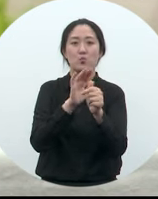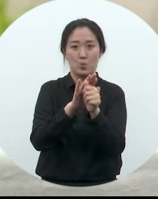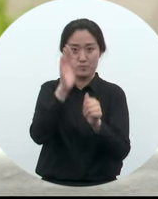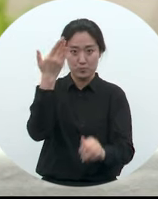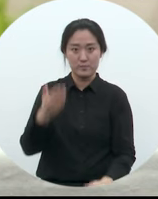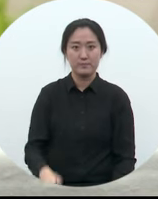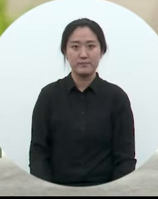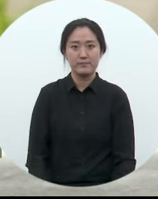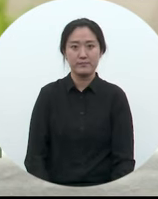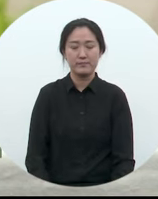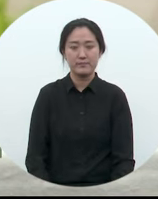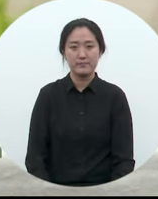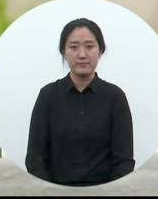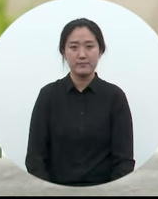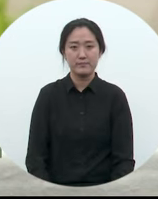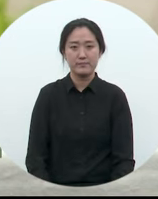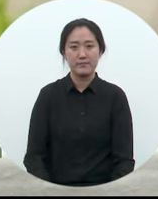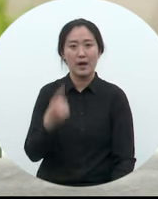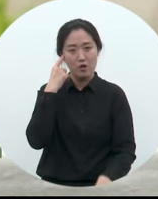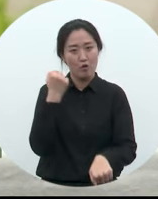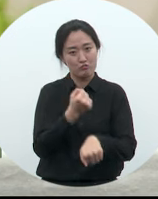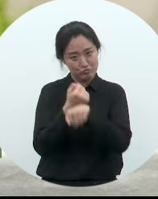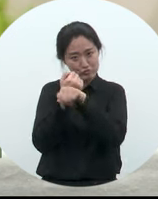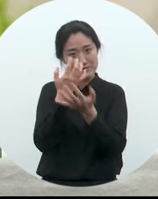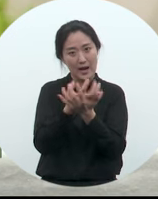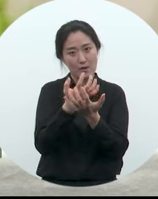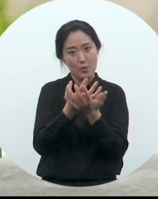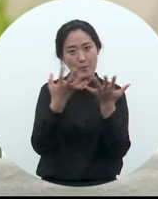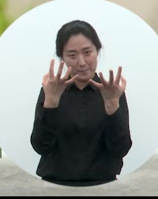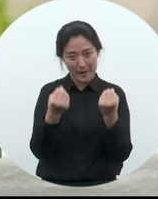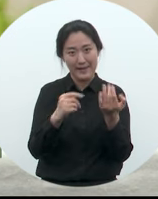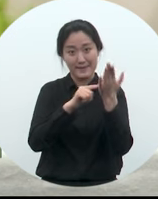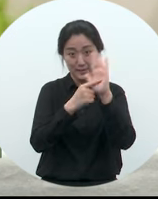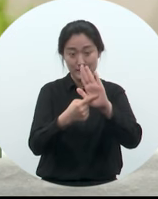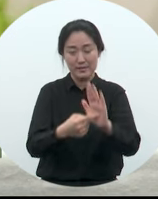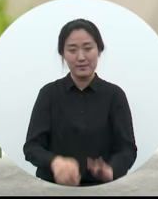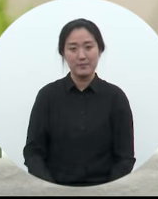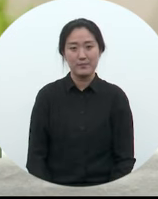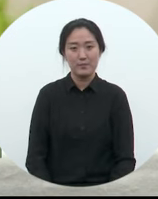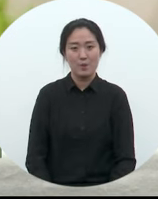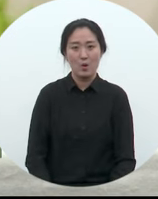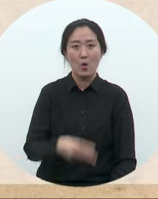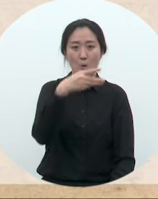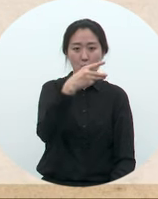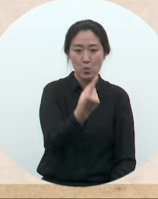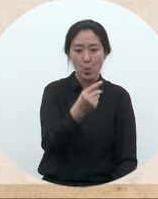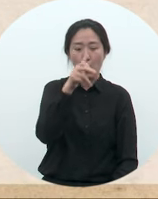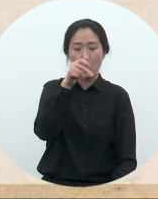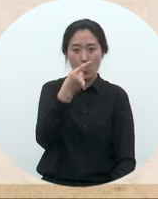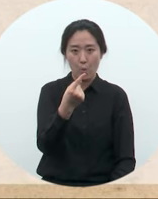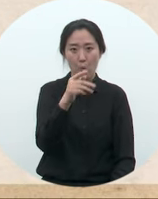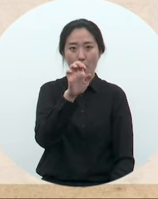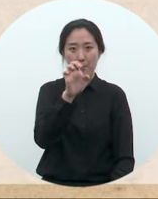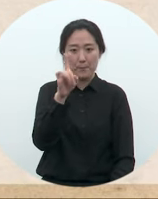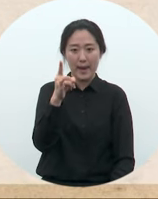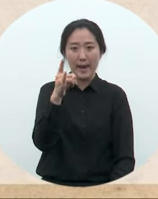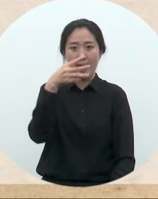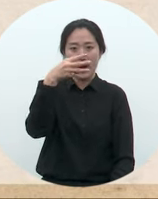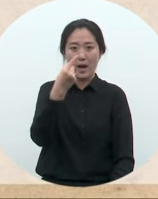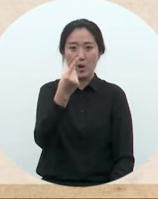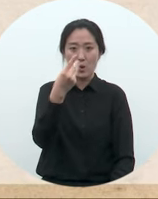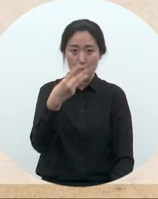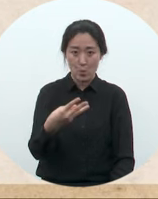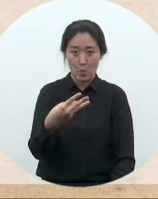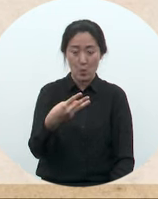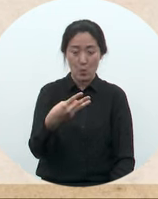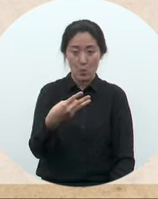가지 불편한 증상을 개선시켜 주는데 도움이 된다라는 그런 논문들이 많이 나와 있죠. 콩에는